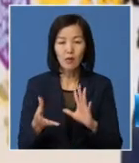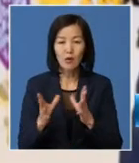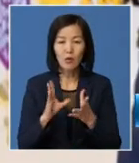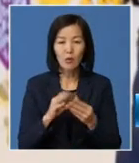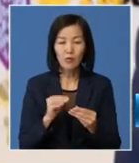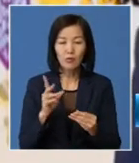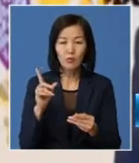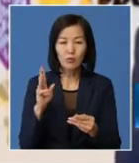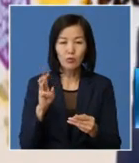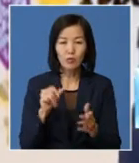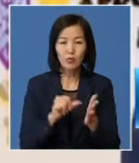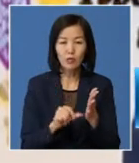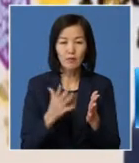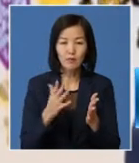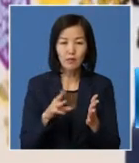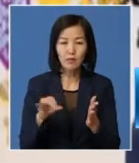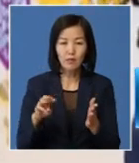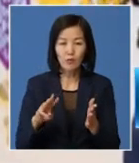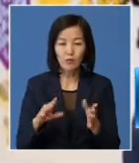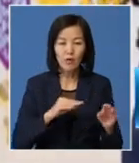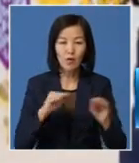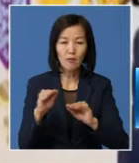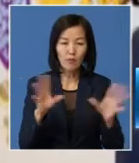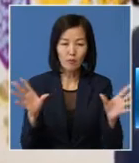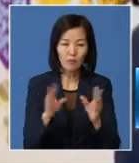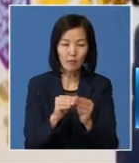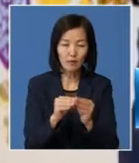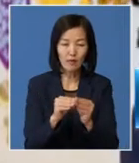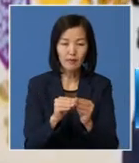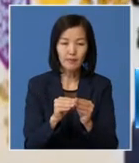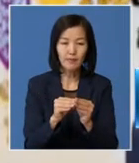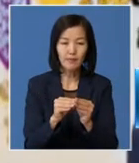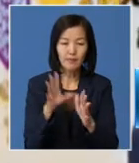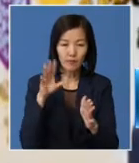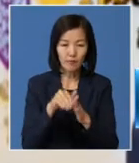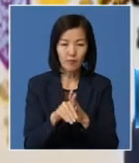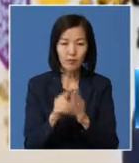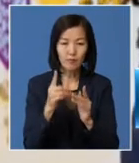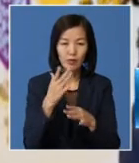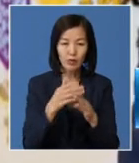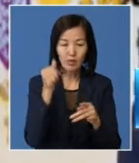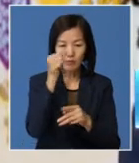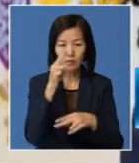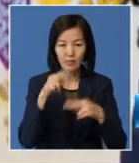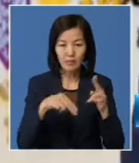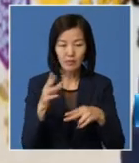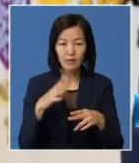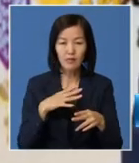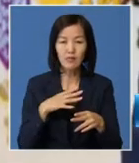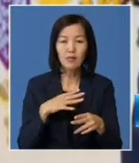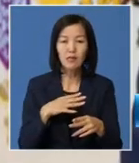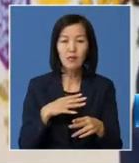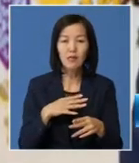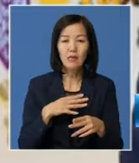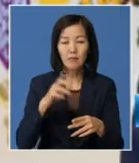365 миллион теңге құрады. Оборудованием бірге. Осы бір жарым жылда салынды.